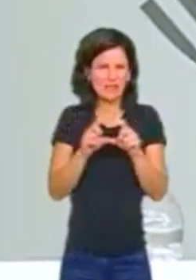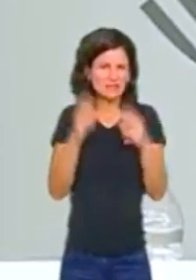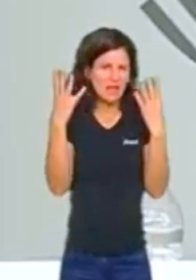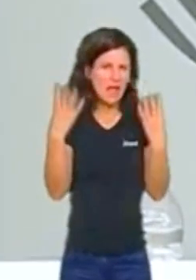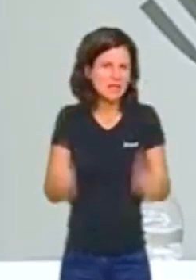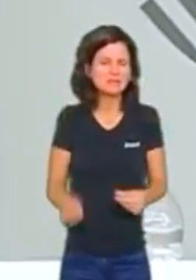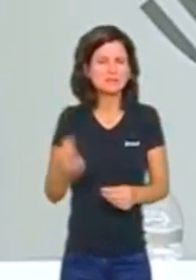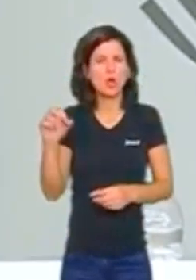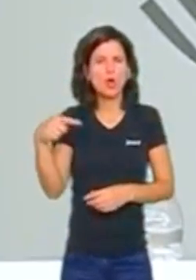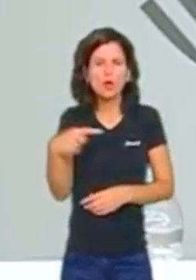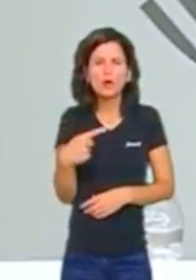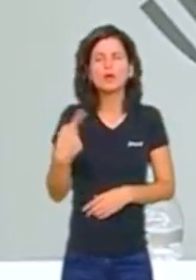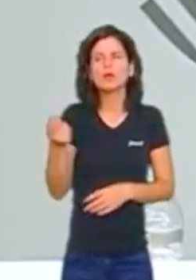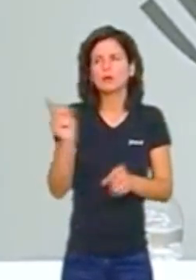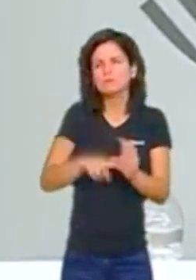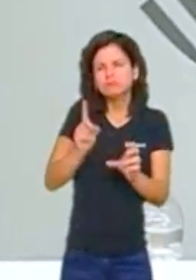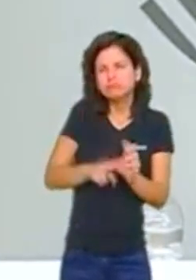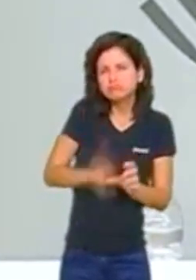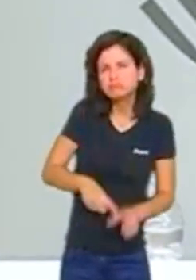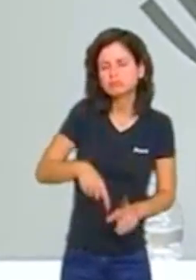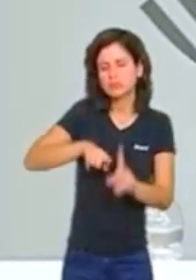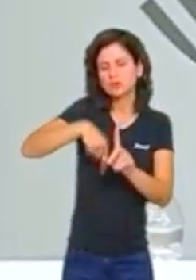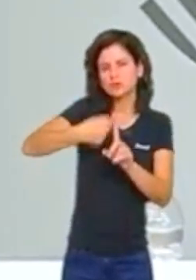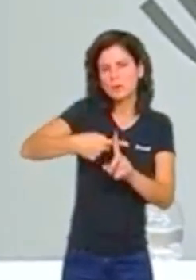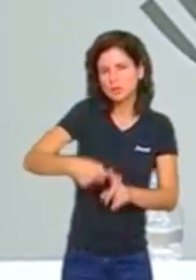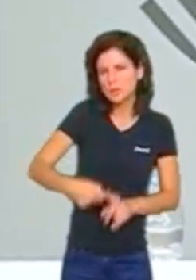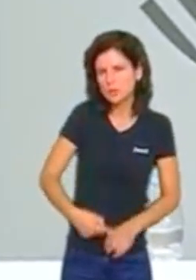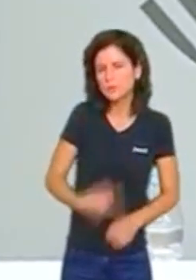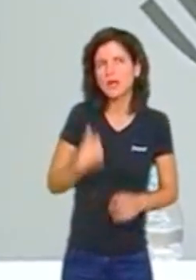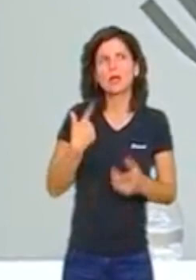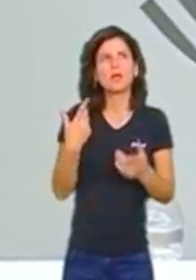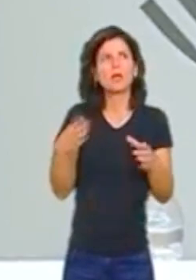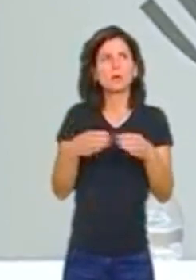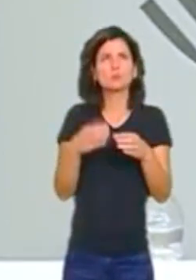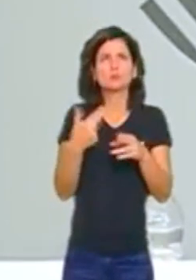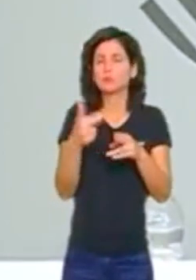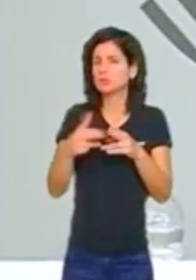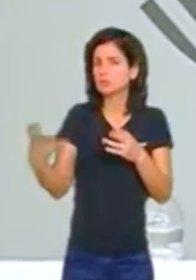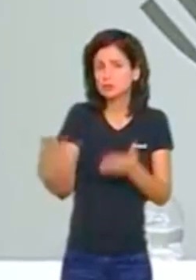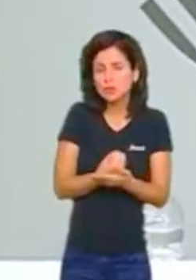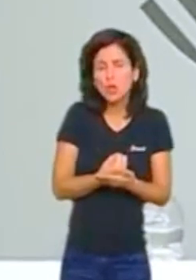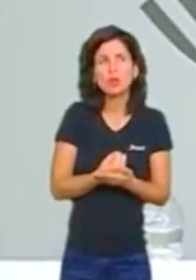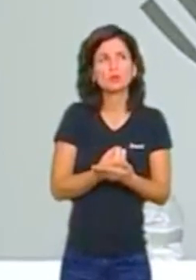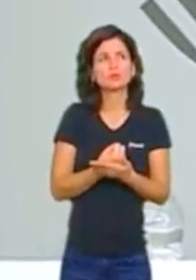etc., que s'han sumat, la pràctica totalitat dels partits polítics,